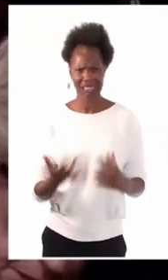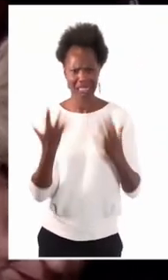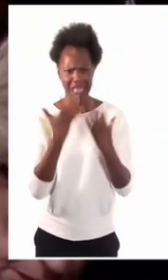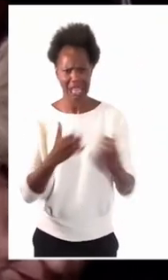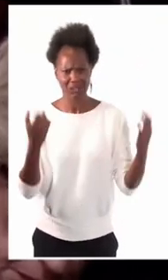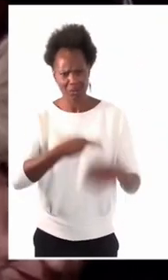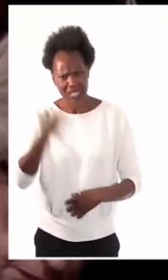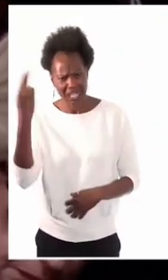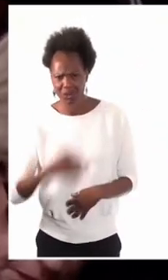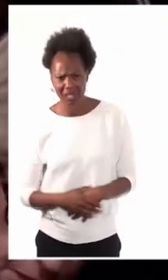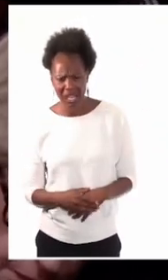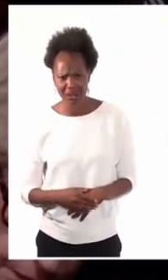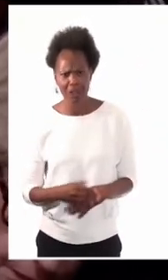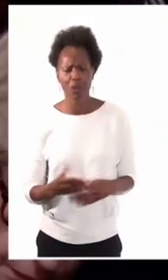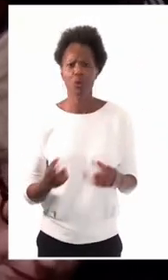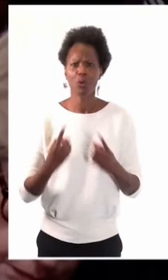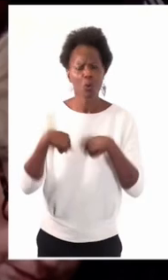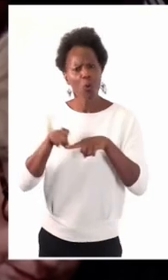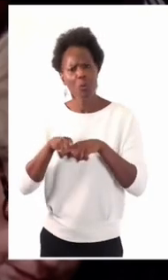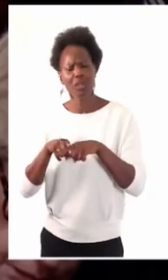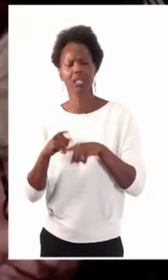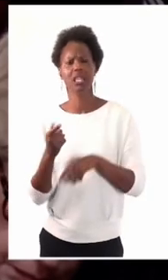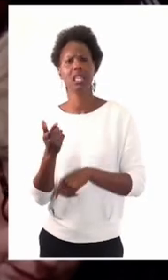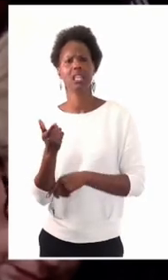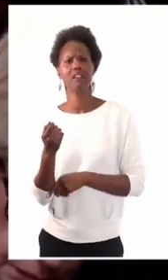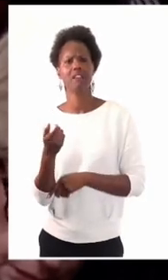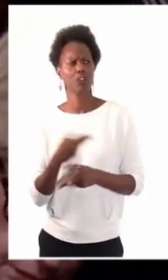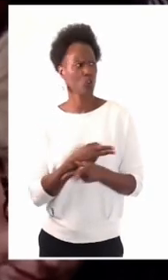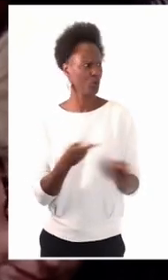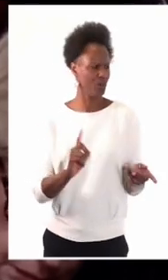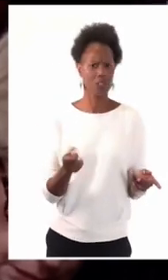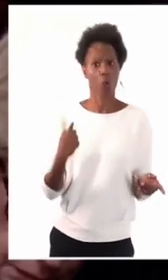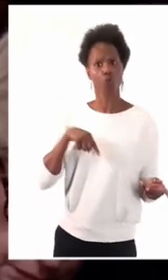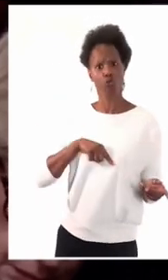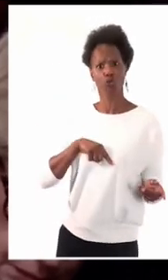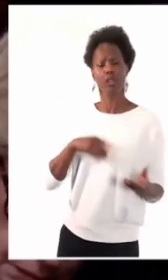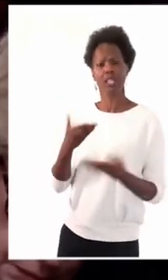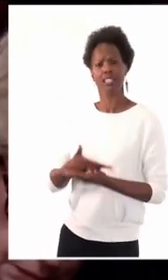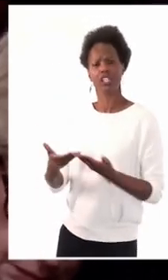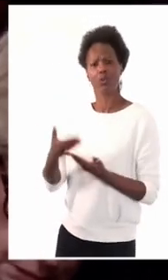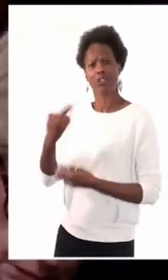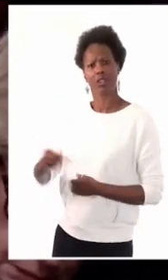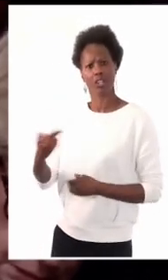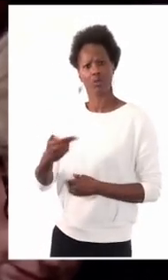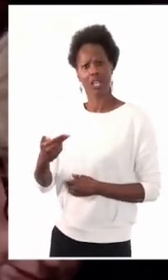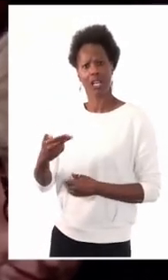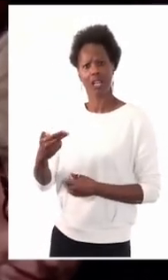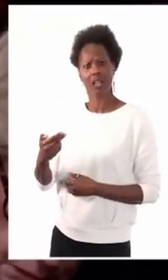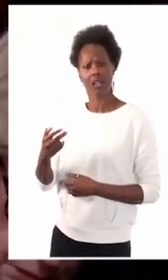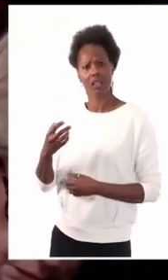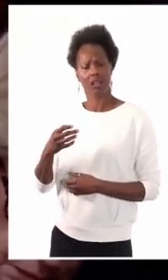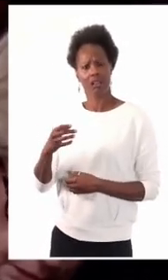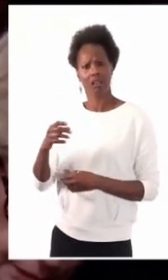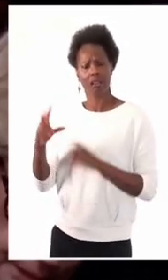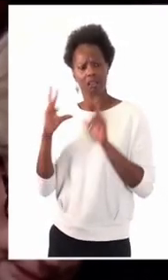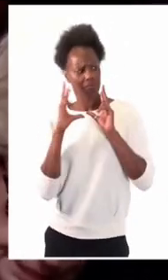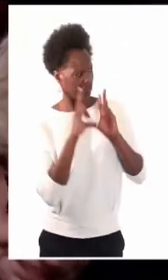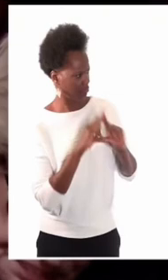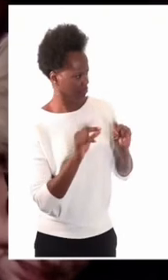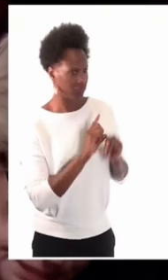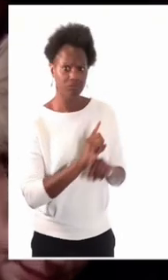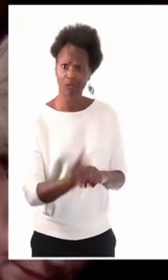finances publiques. Et de ce point de vue-là, on n'est pas des commentateurs de la situation nationale ici. Moi, je suis désolé, mais